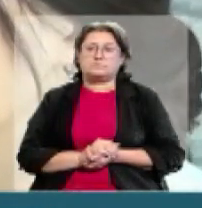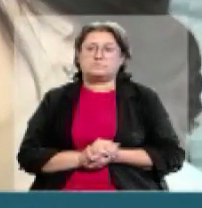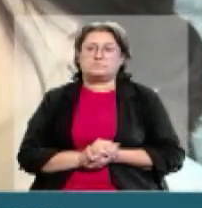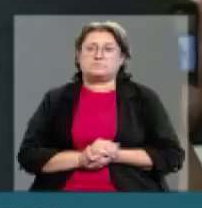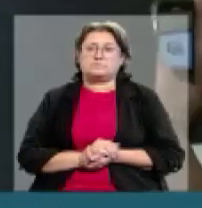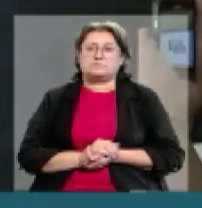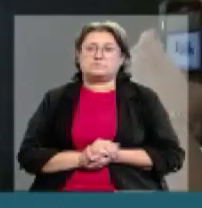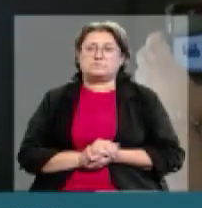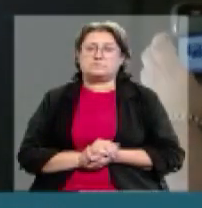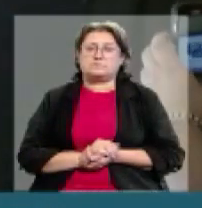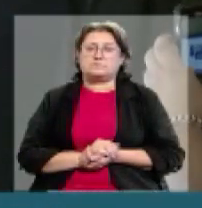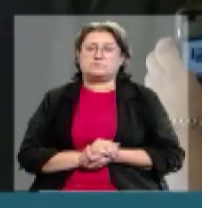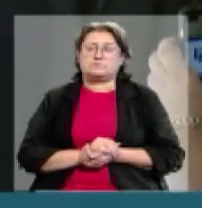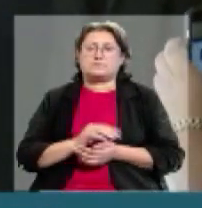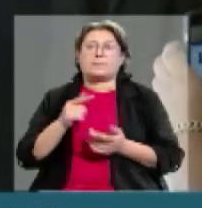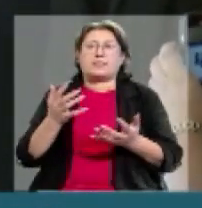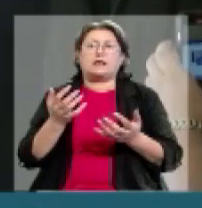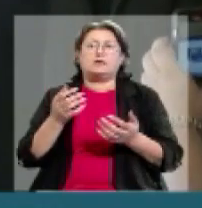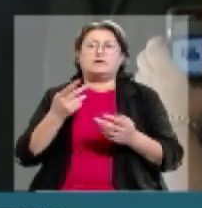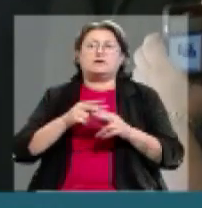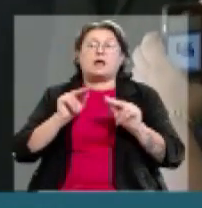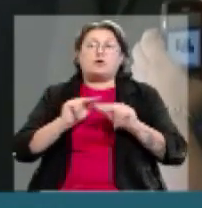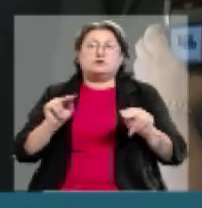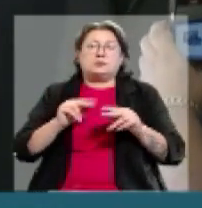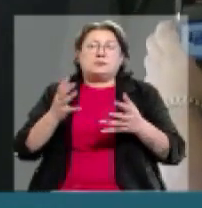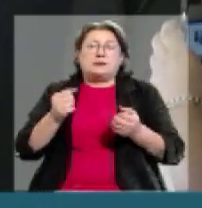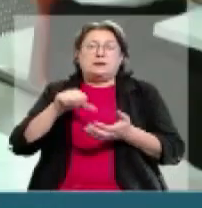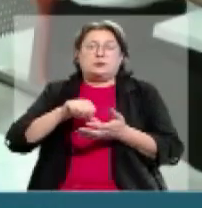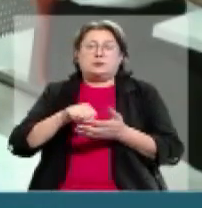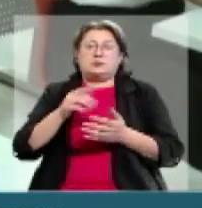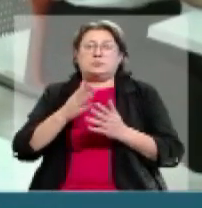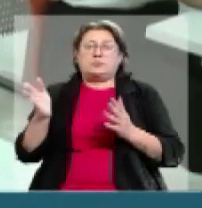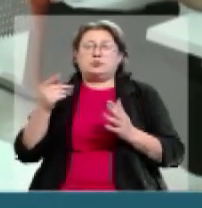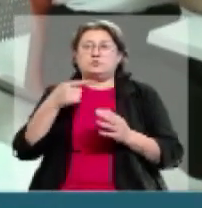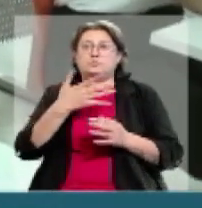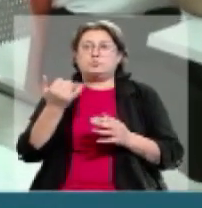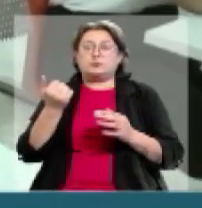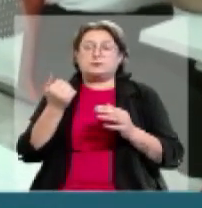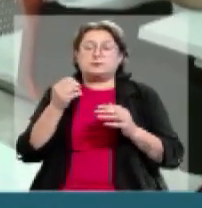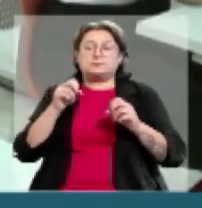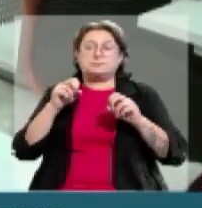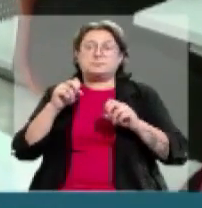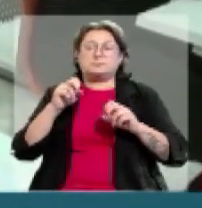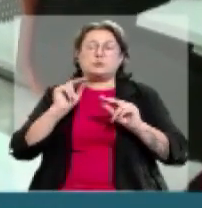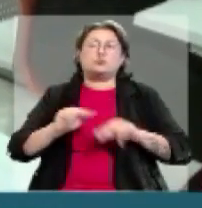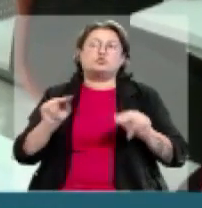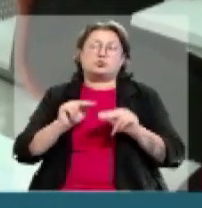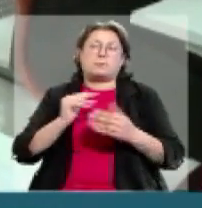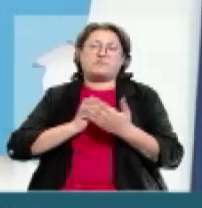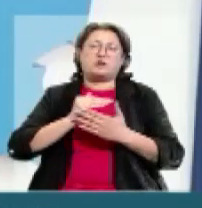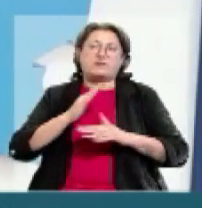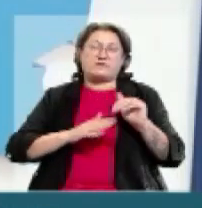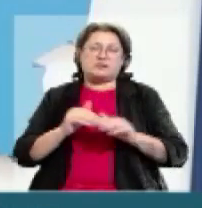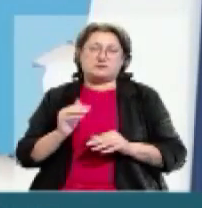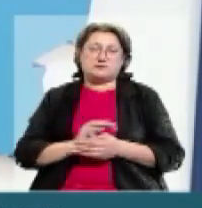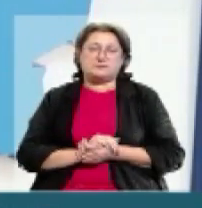жабдықталды. Онымен қоса мұғалімдерге арналған 1300-ден астам оқу ағарту іс-шарасы өткізілді. Оған 1500-ден астам педагог